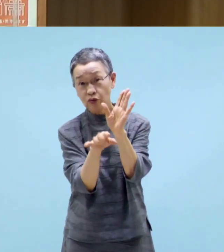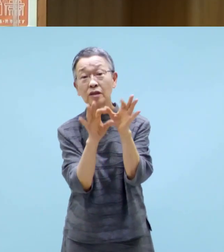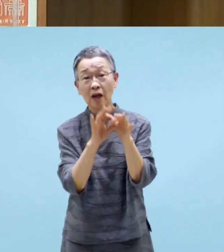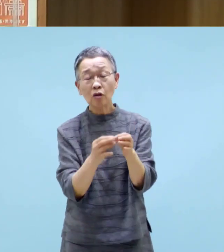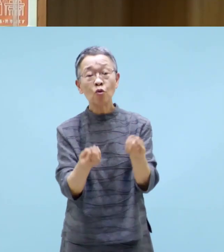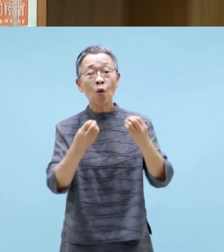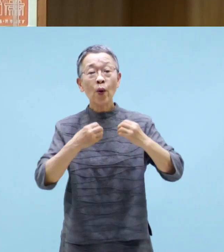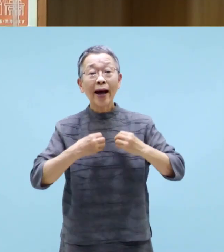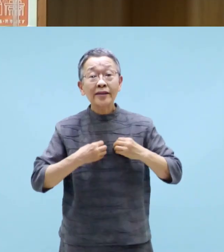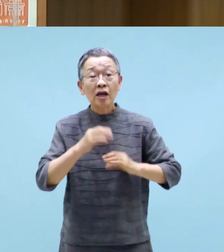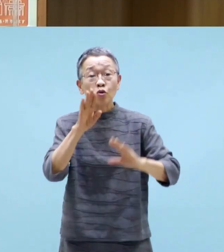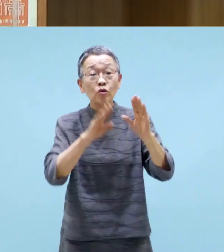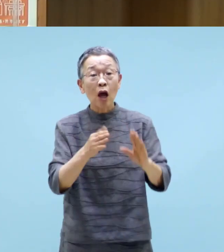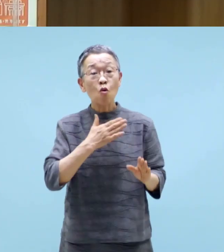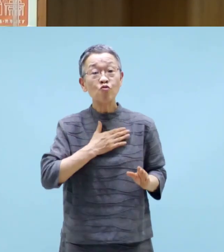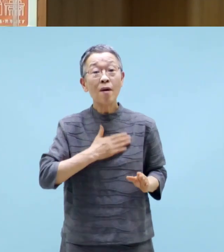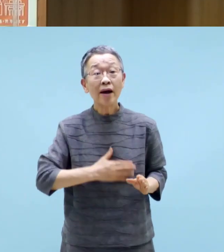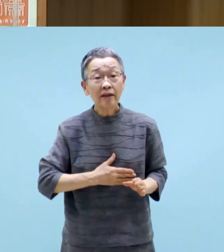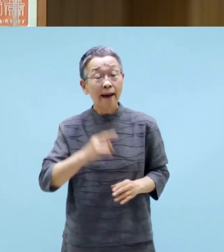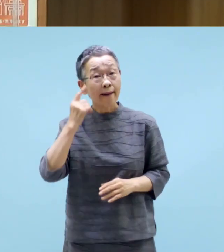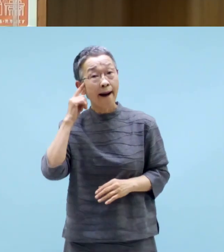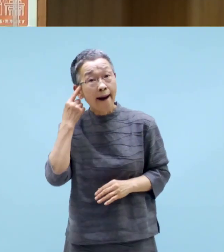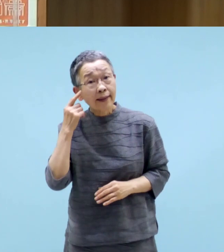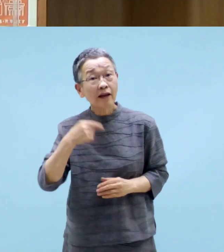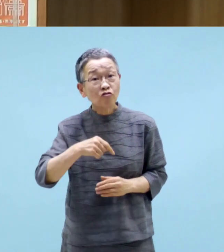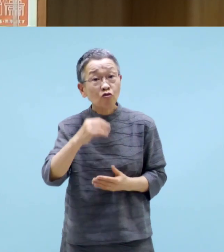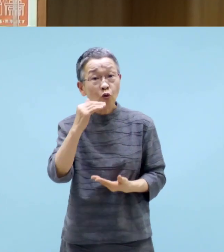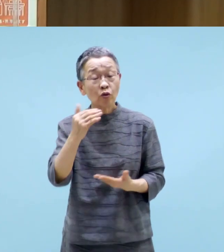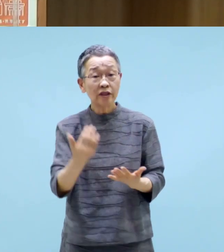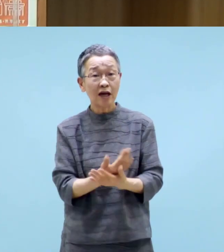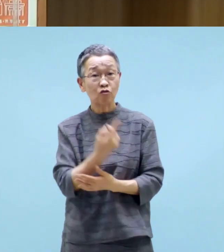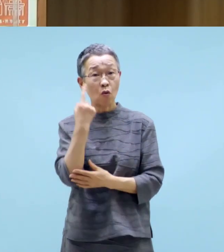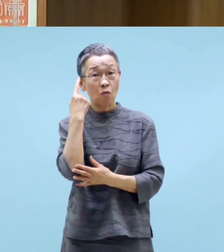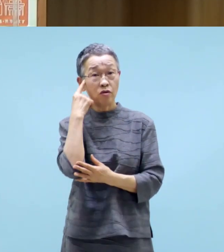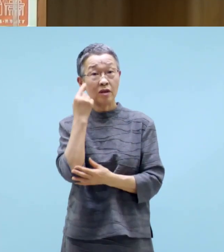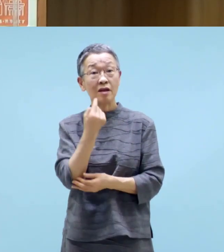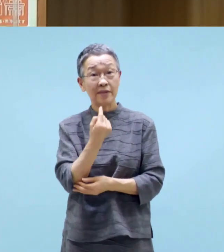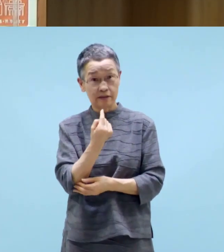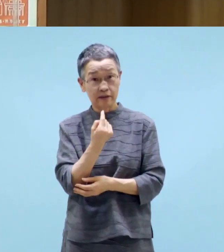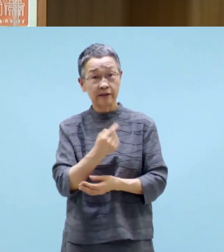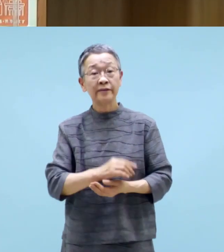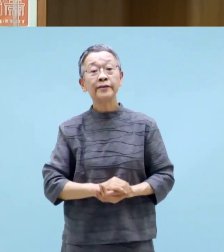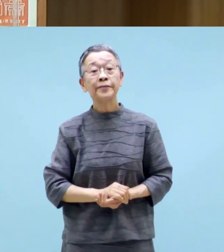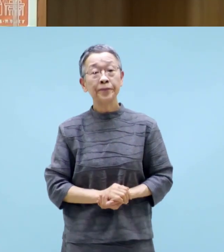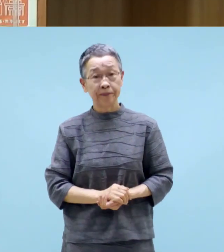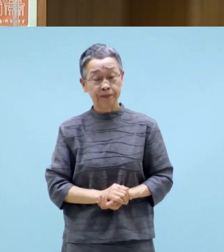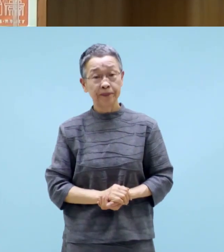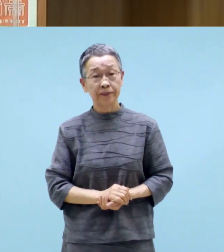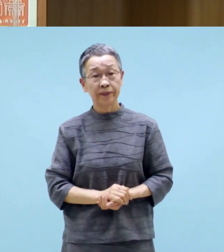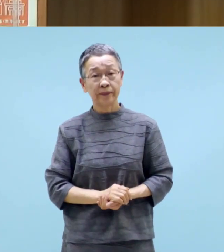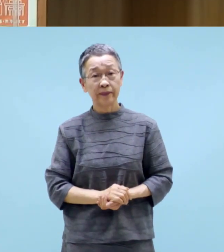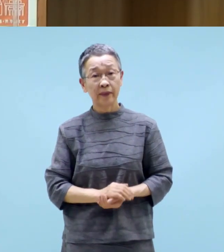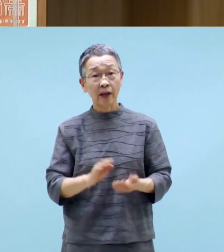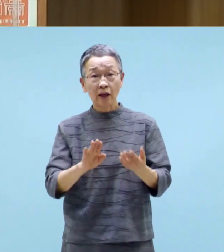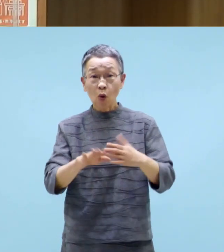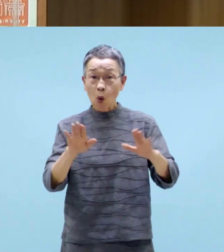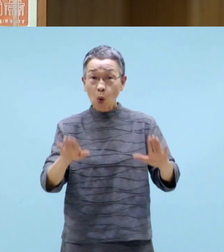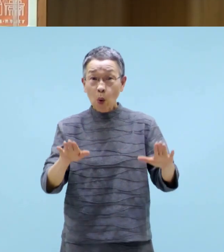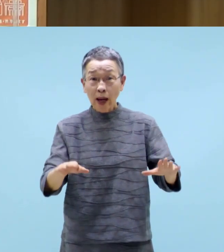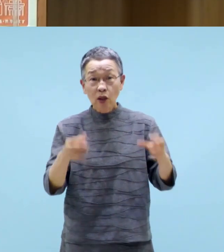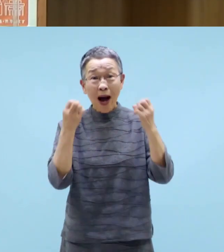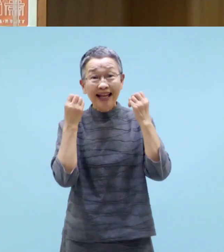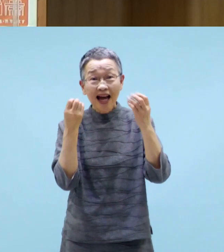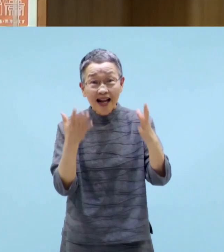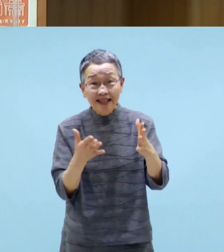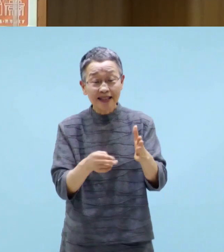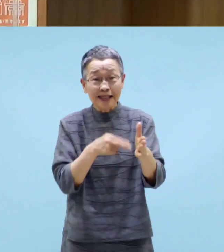考えていることになるということです。 あとは今回の新しい旅のスタイルはそ